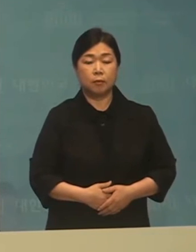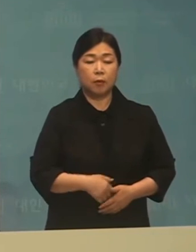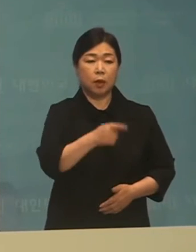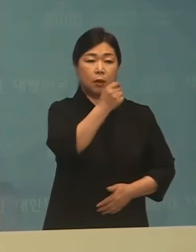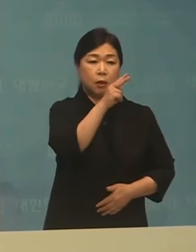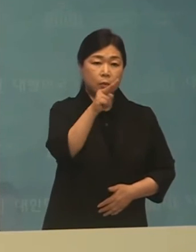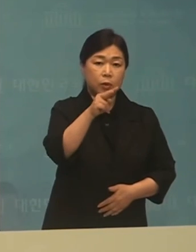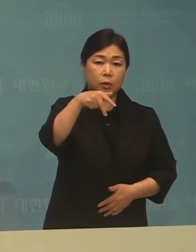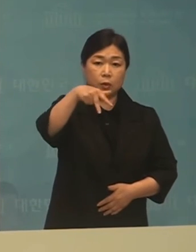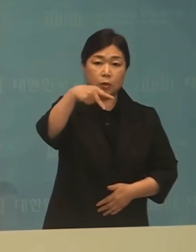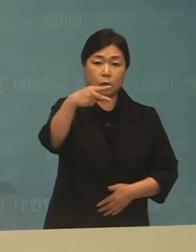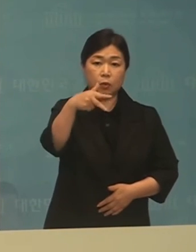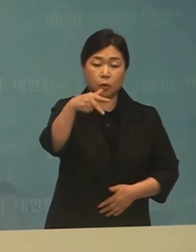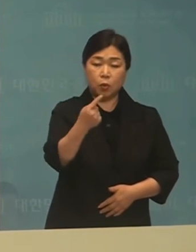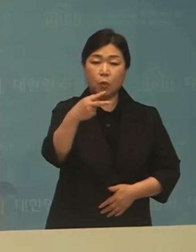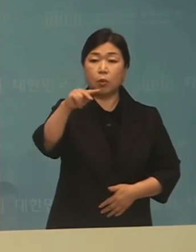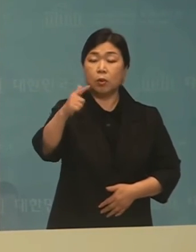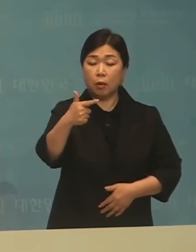TV조선이